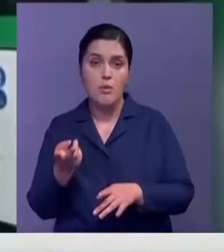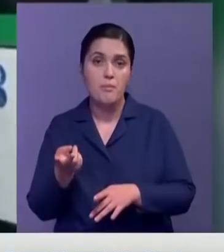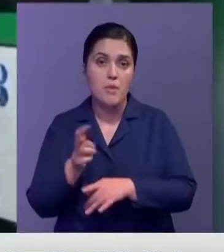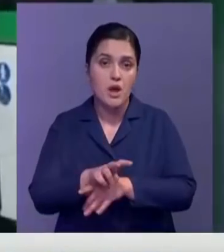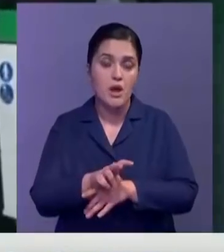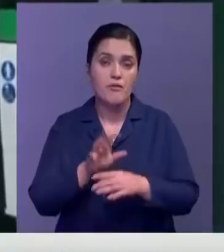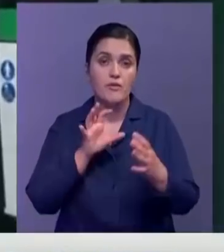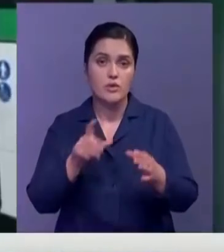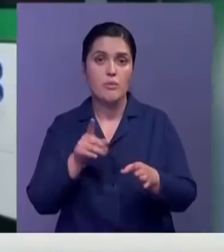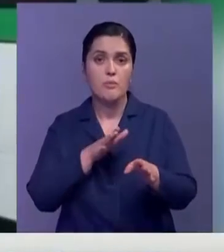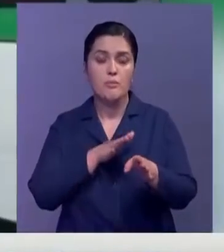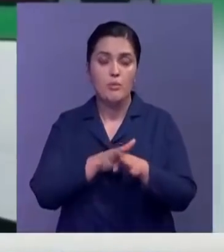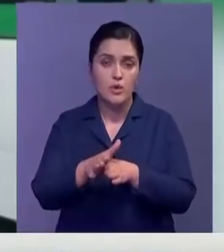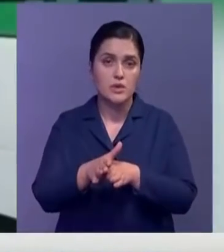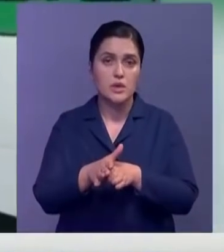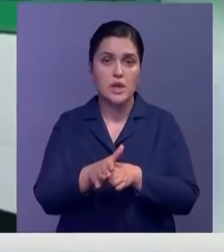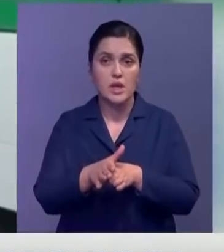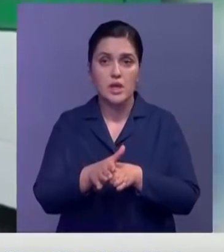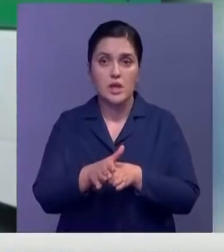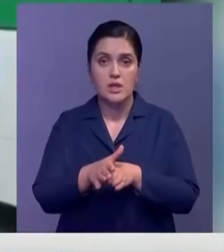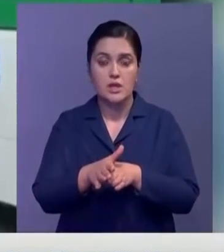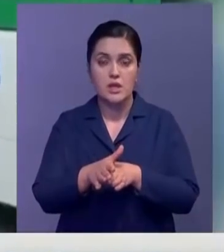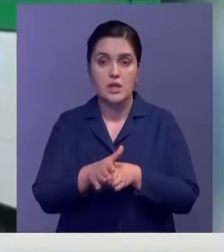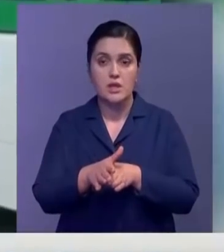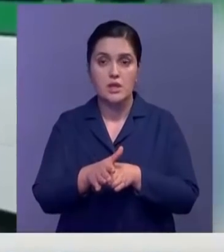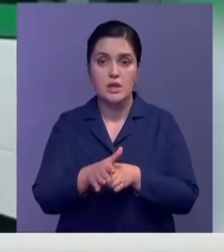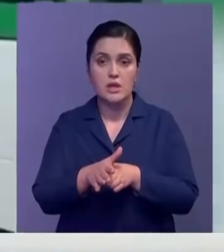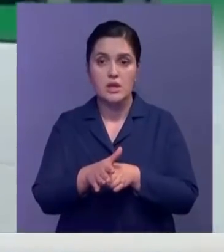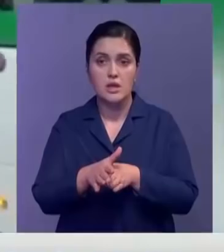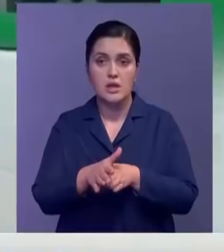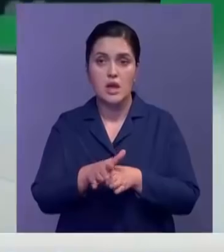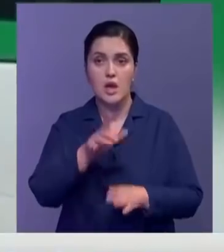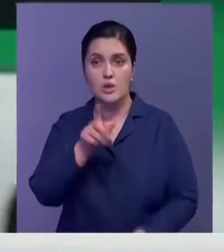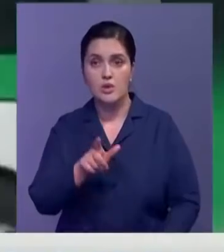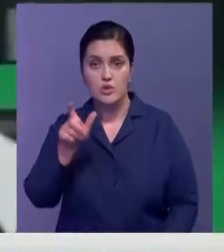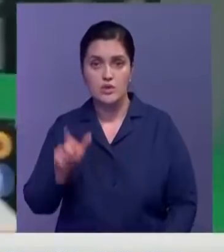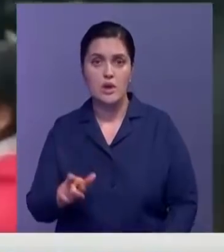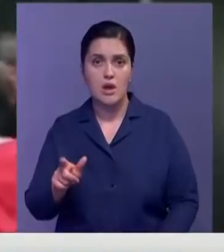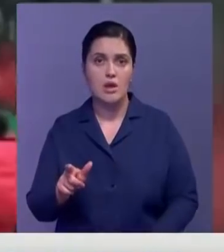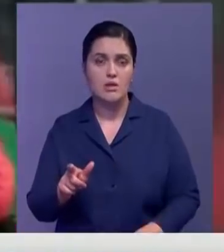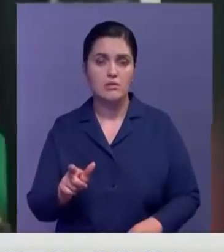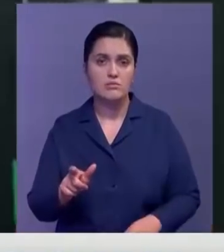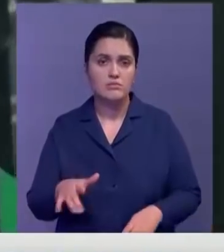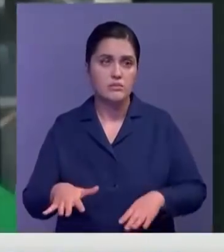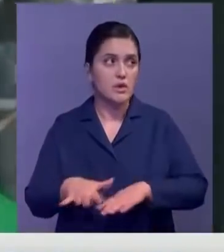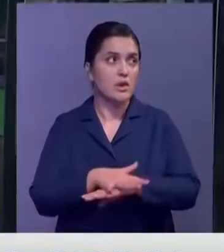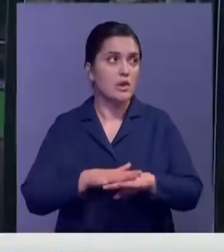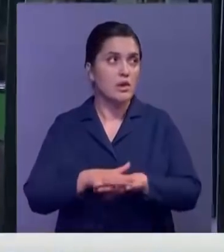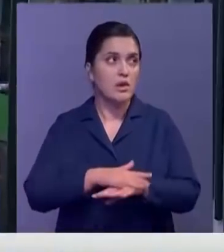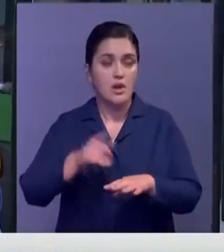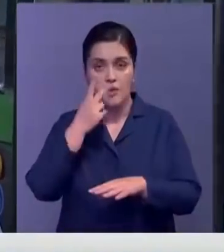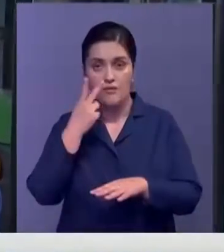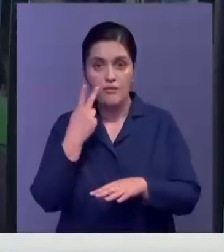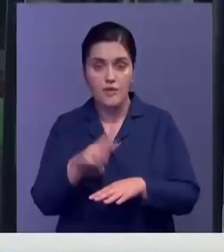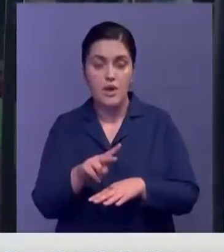знаю, насколько видно сейчас по картинке, людей буквально трамбовали. И это видео было, по-моему, если я не ошибаюсь, снято сегодня